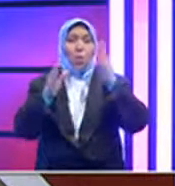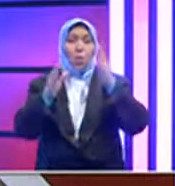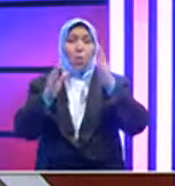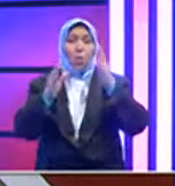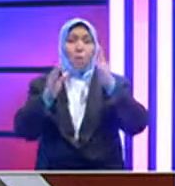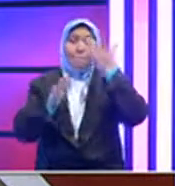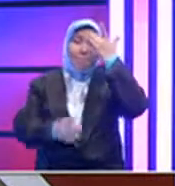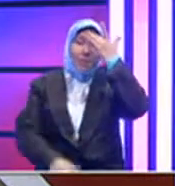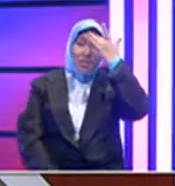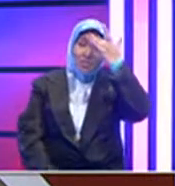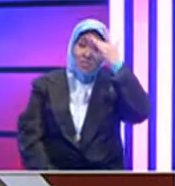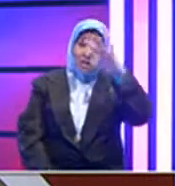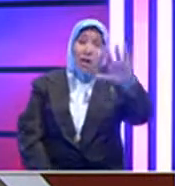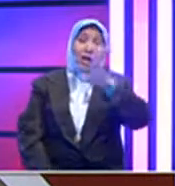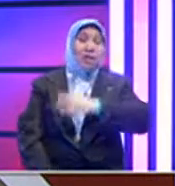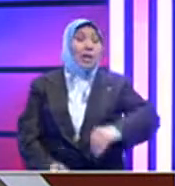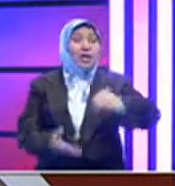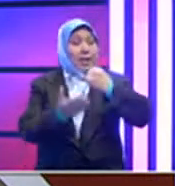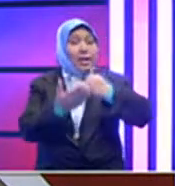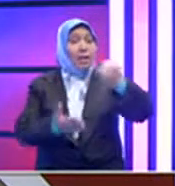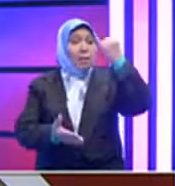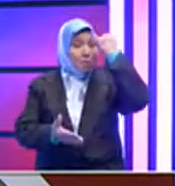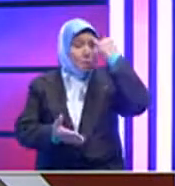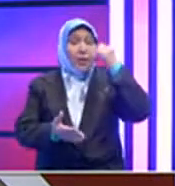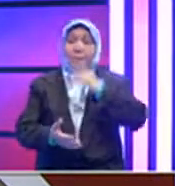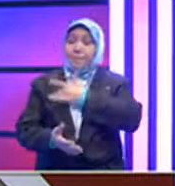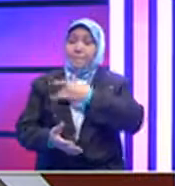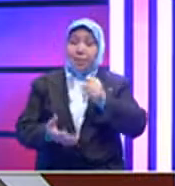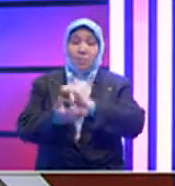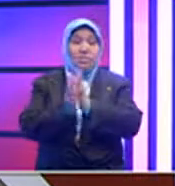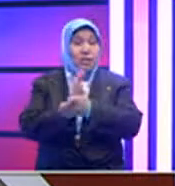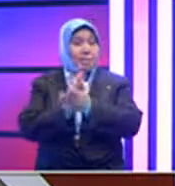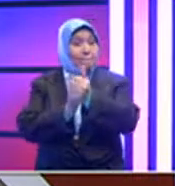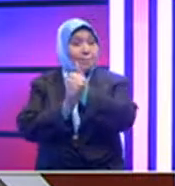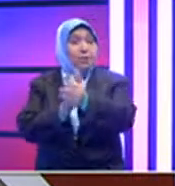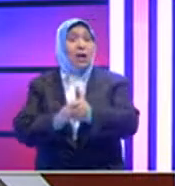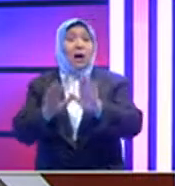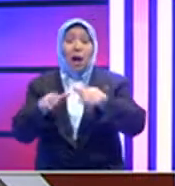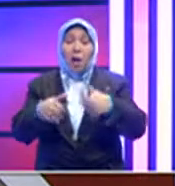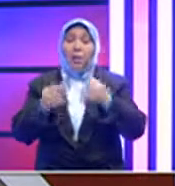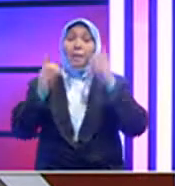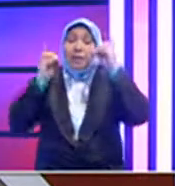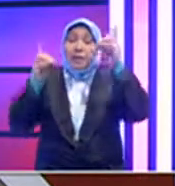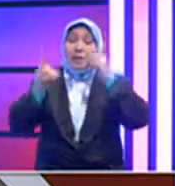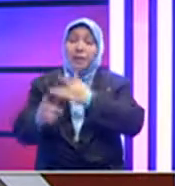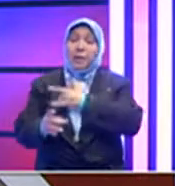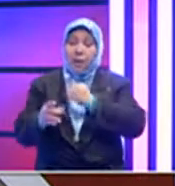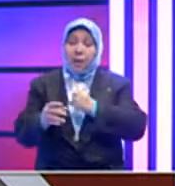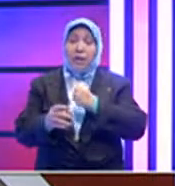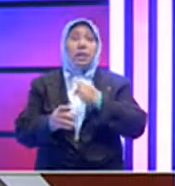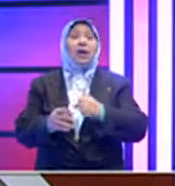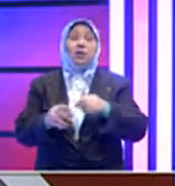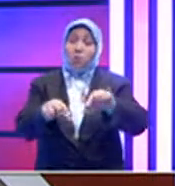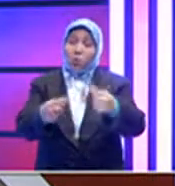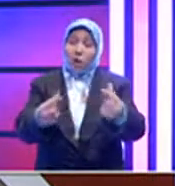kebijaksanaan dan ilmu Iman ya Iman memainkan peranan salah satunya karena Bina Iman croatcode ya kalau sama ini dan